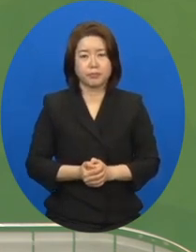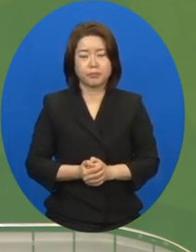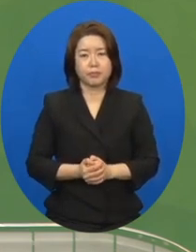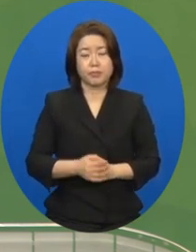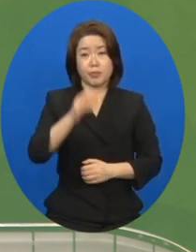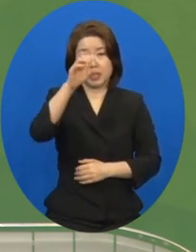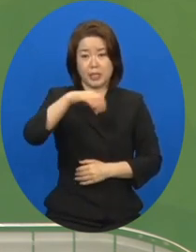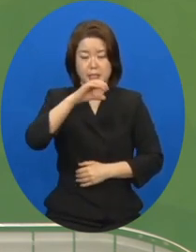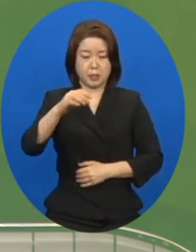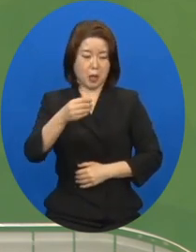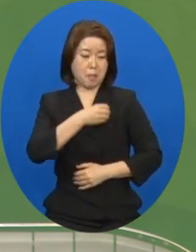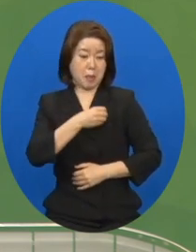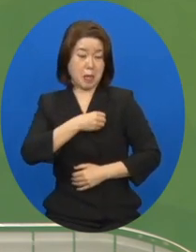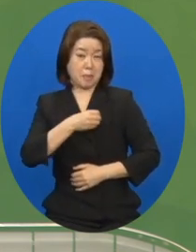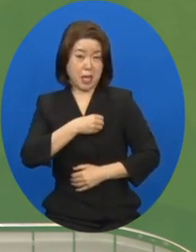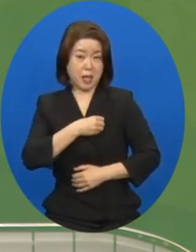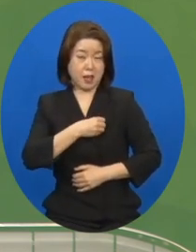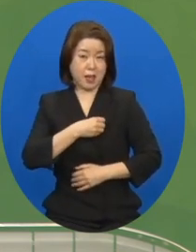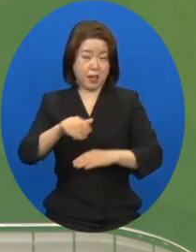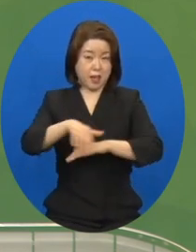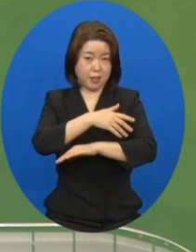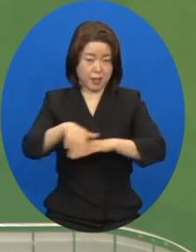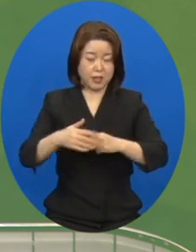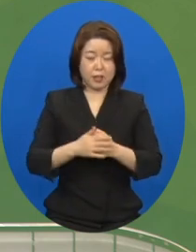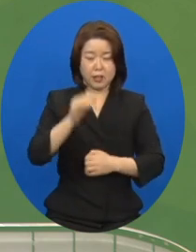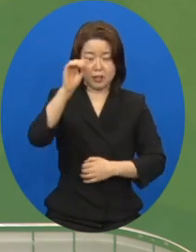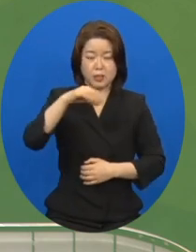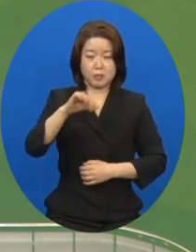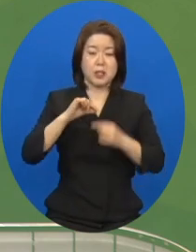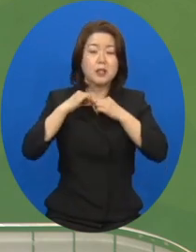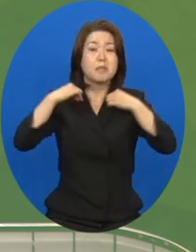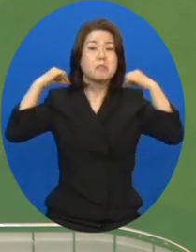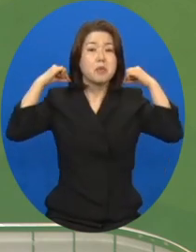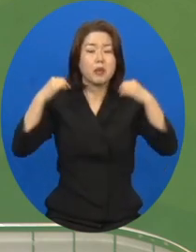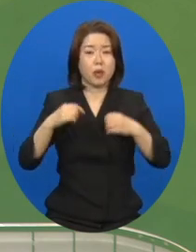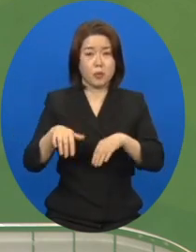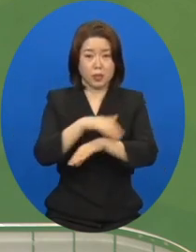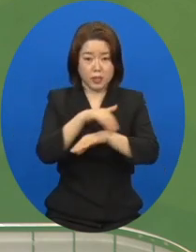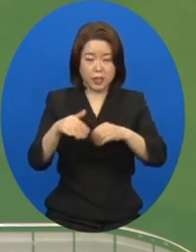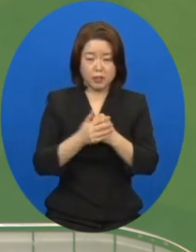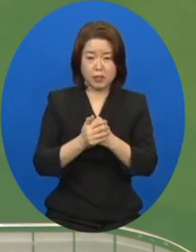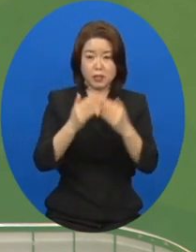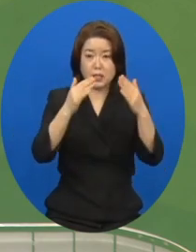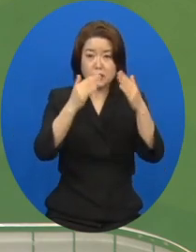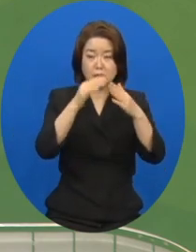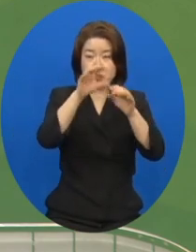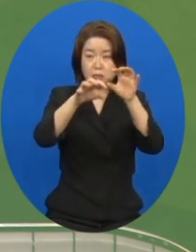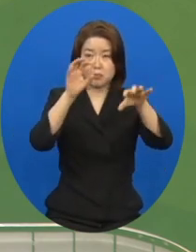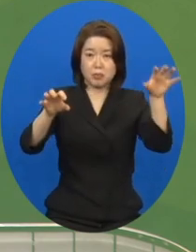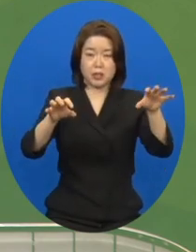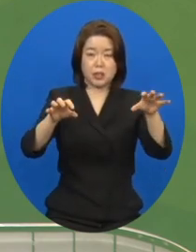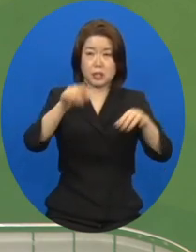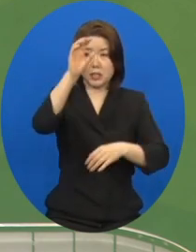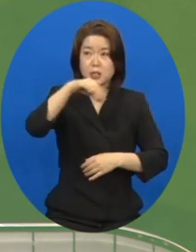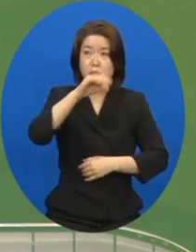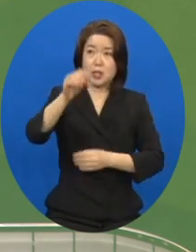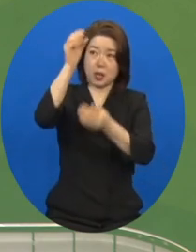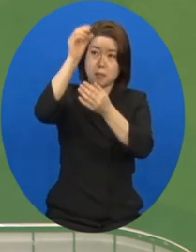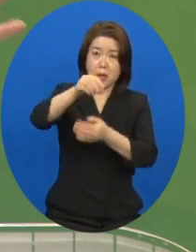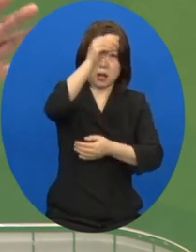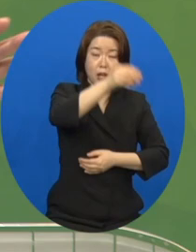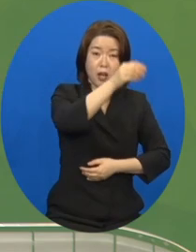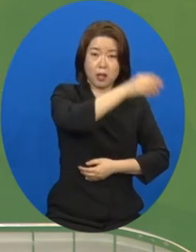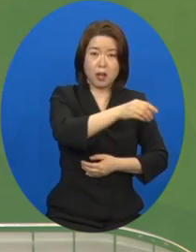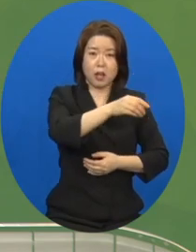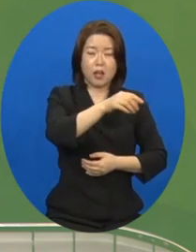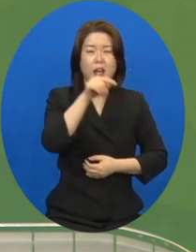십자가 배지 달고 다니라. 십자가 목걸이하고 다니라. 집집마다 십자가 깃발을 달고 있으라.